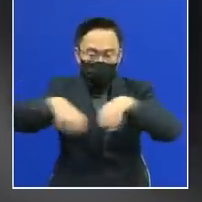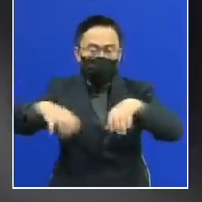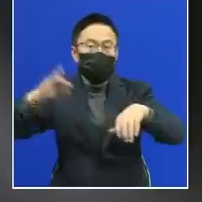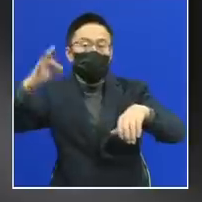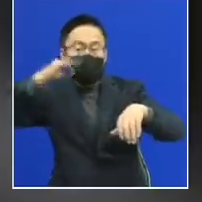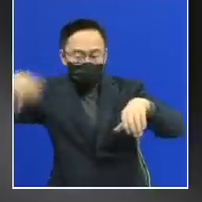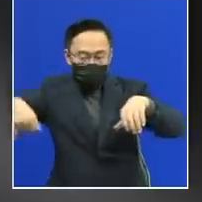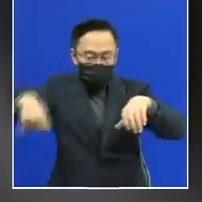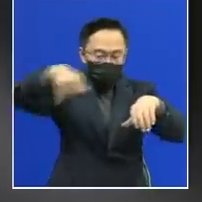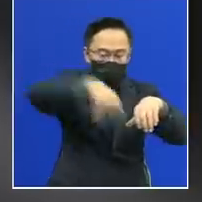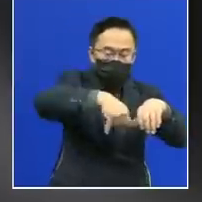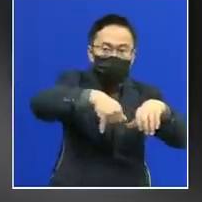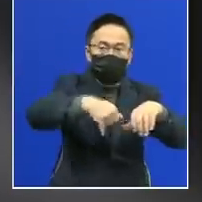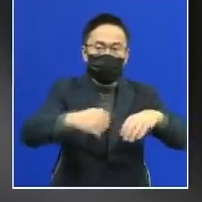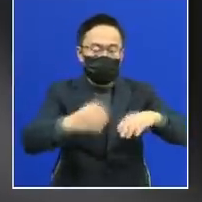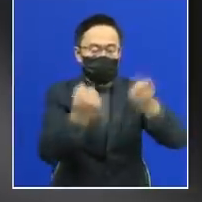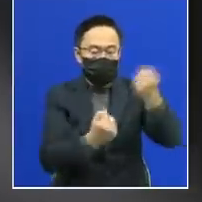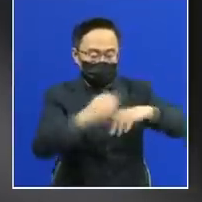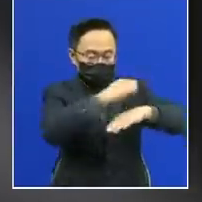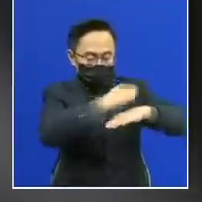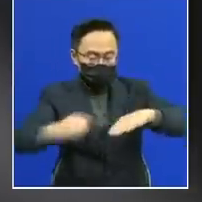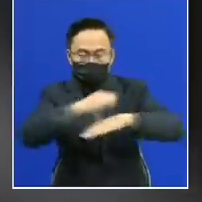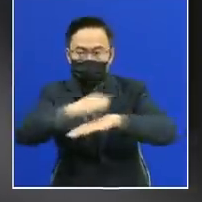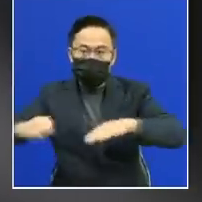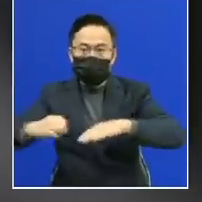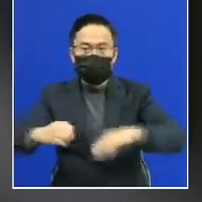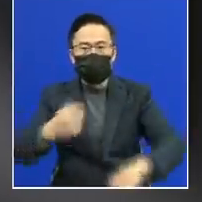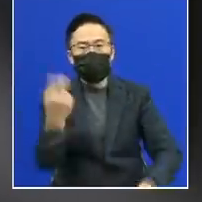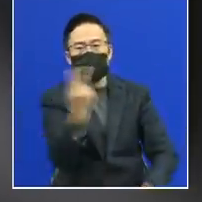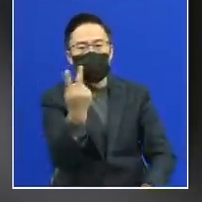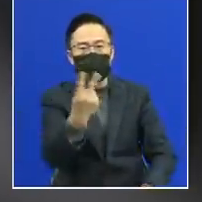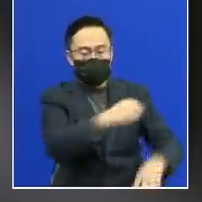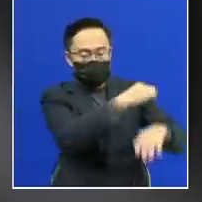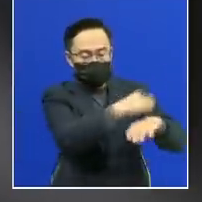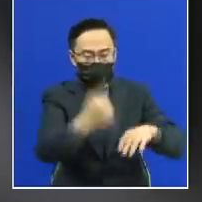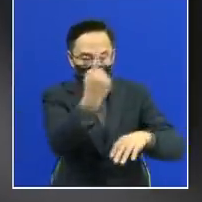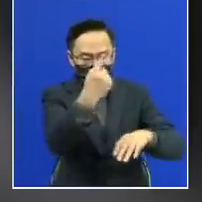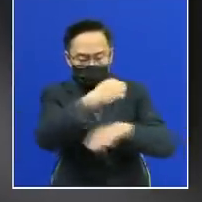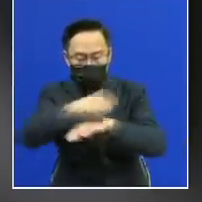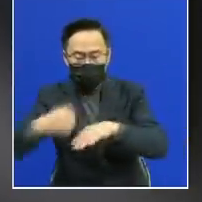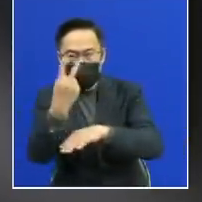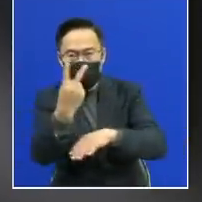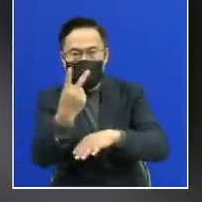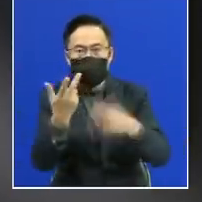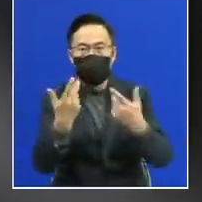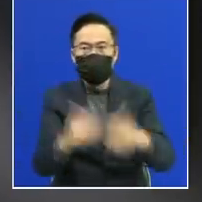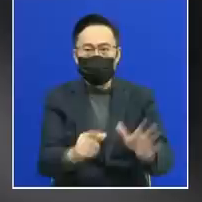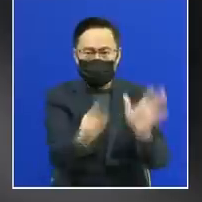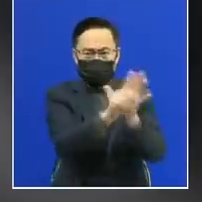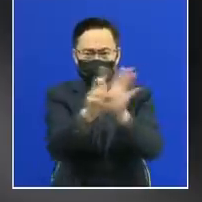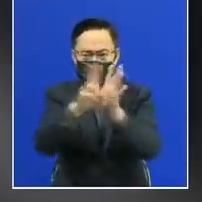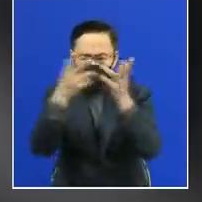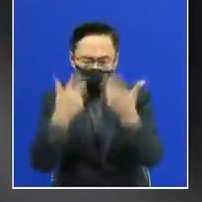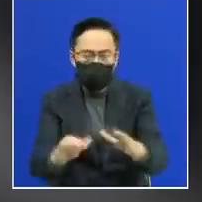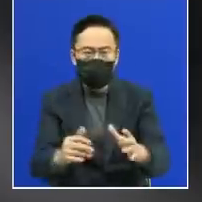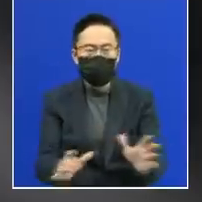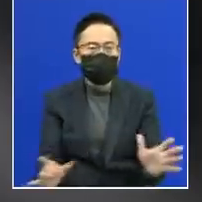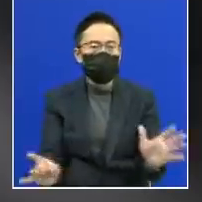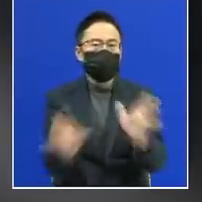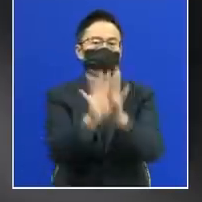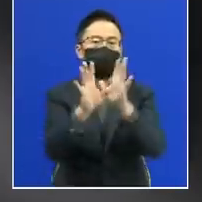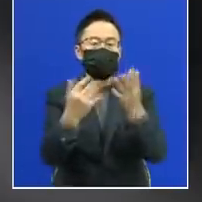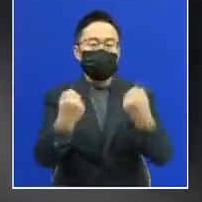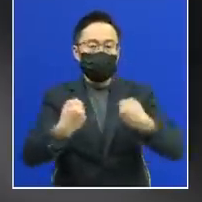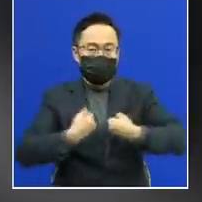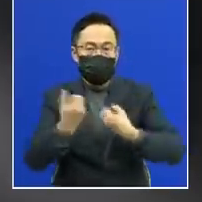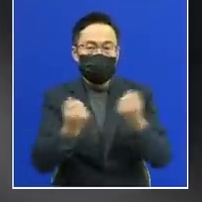วเหตุการณ์นี้ไม่ได้เกิดขึ้นครั้งเดียวนะคะเอาเดี๋ยวเล่าให้ฟังย่อๆก่อนก็คือว่ามีผู้ใช้ TikTok คนนึงเนี่ยเขาโพสต์คลิปนี้แล้วเขา